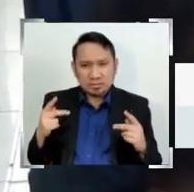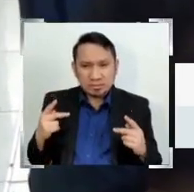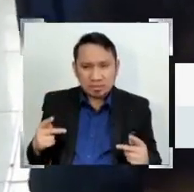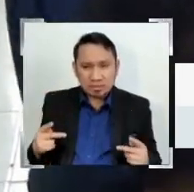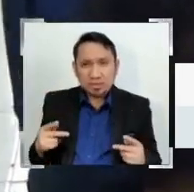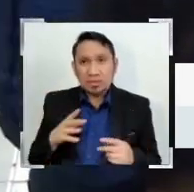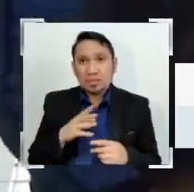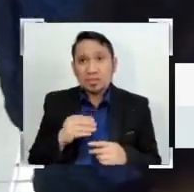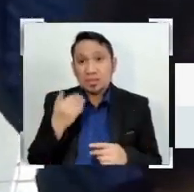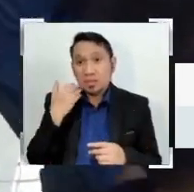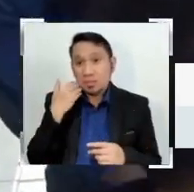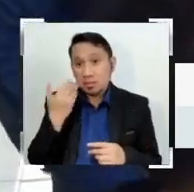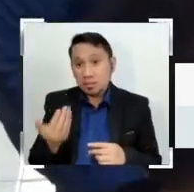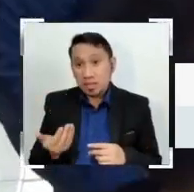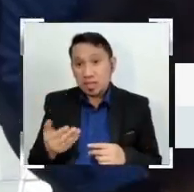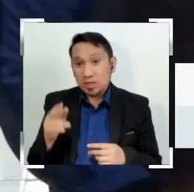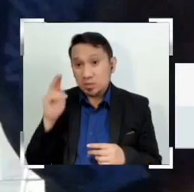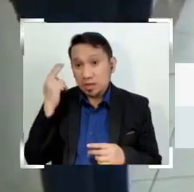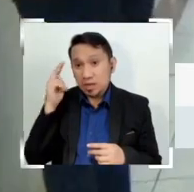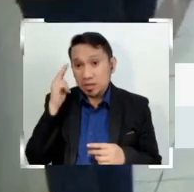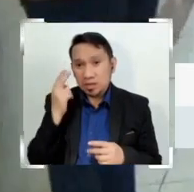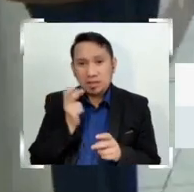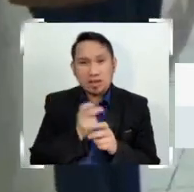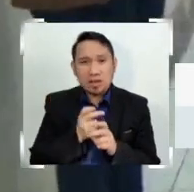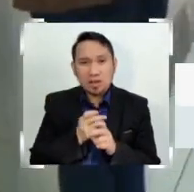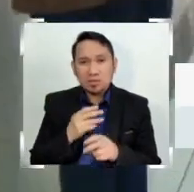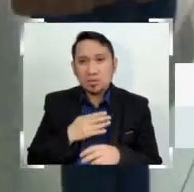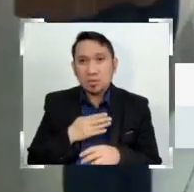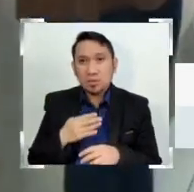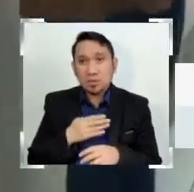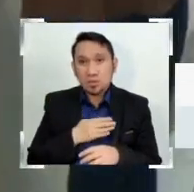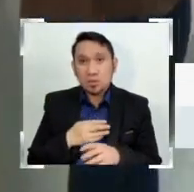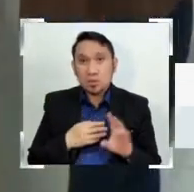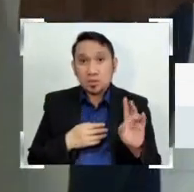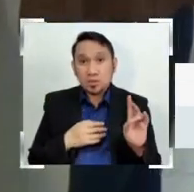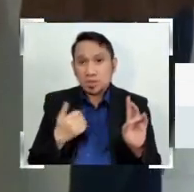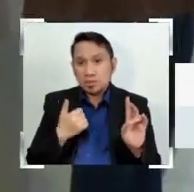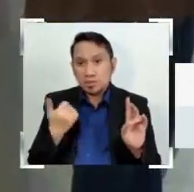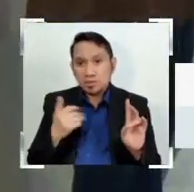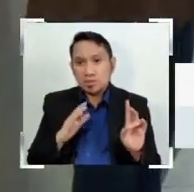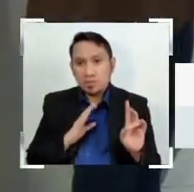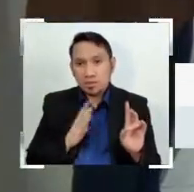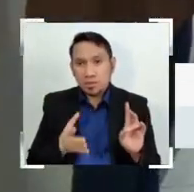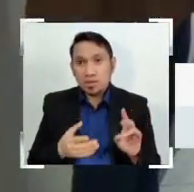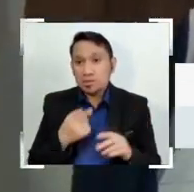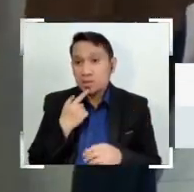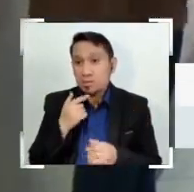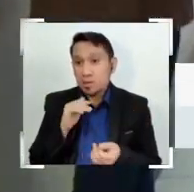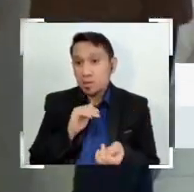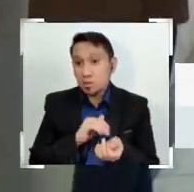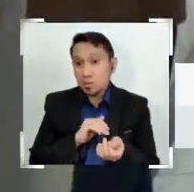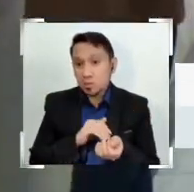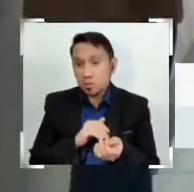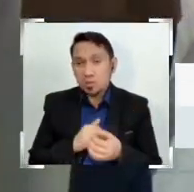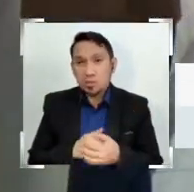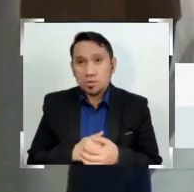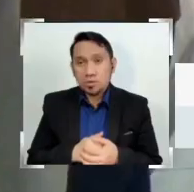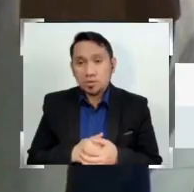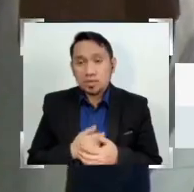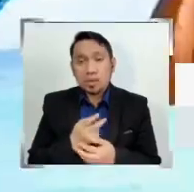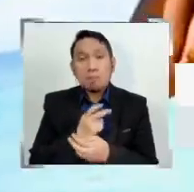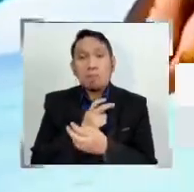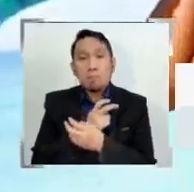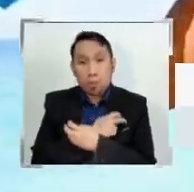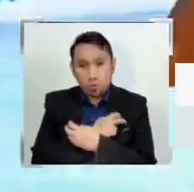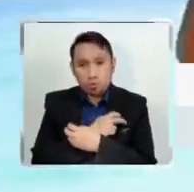kanyang tsuhin dahil nahirapang huminga. Maayos naman ang lagay ng pitong iba pa. Ayon sa doktor, nakalalason ang devil